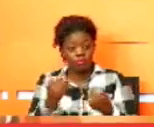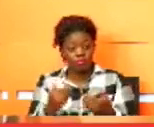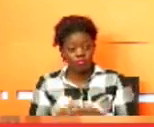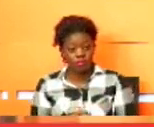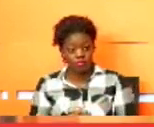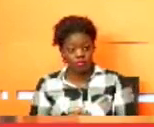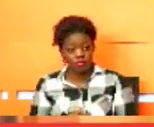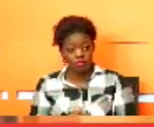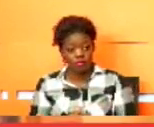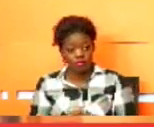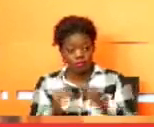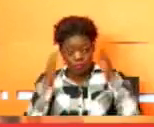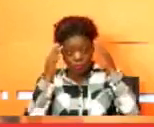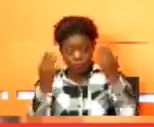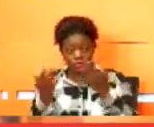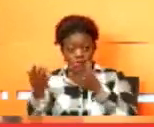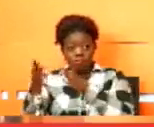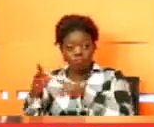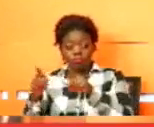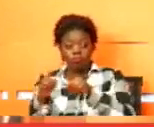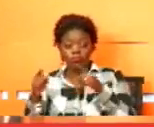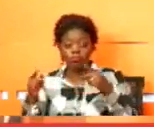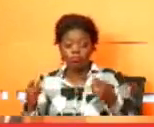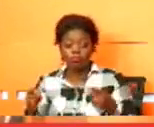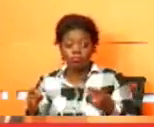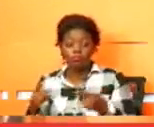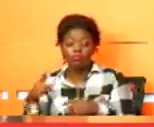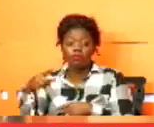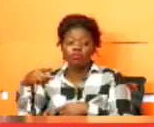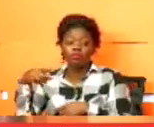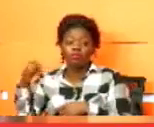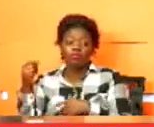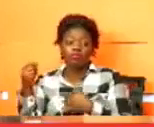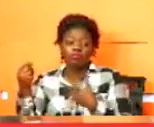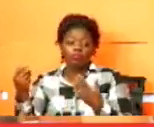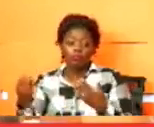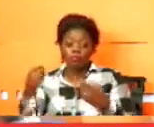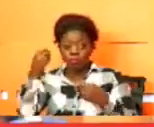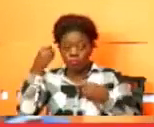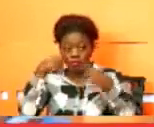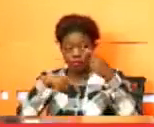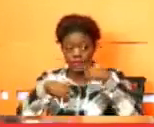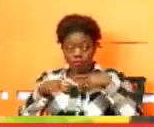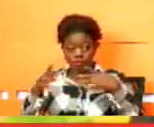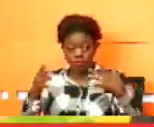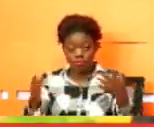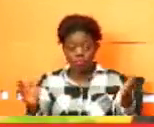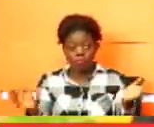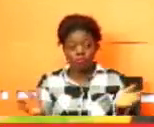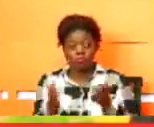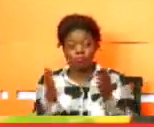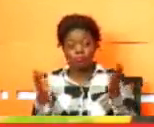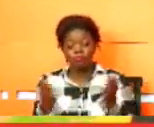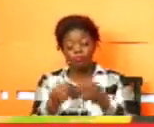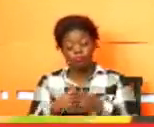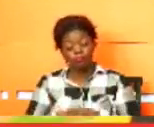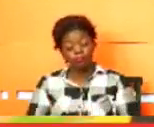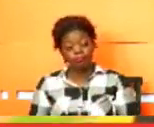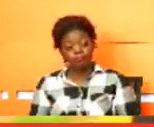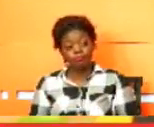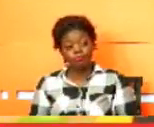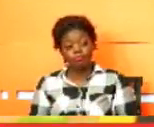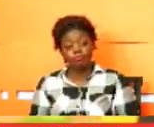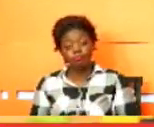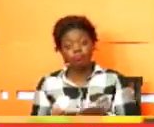kyamututte ndadde bafe abadde atugumya emitima ne bwogendayo gyali ng'okaaba abadde akuza baza omukama kubanga kiyinza